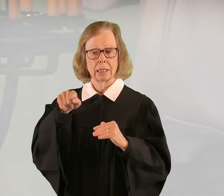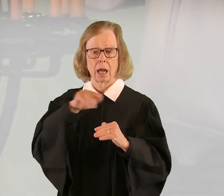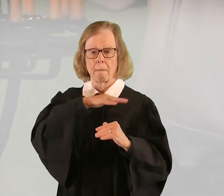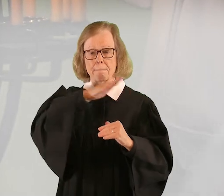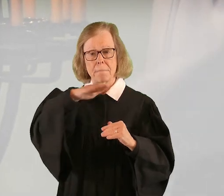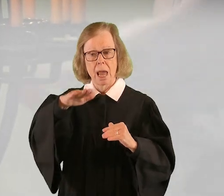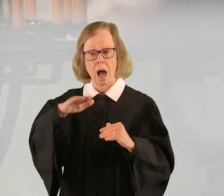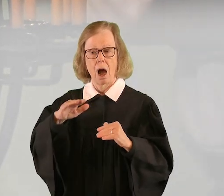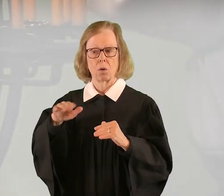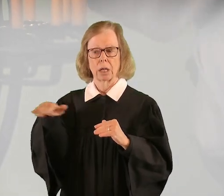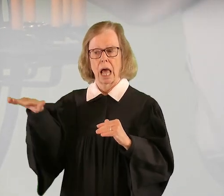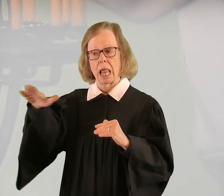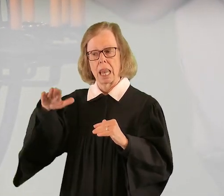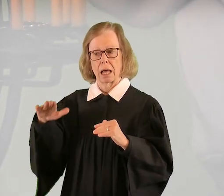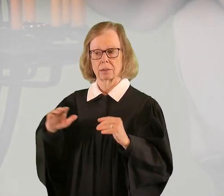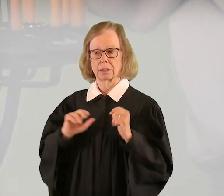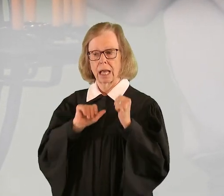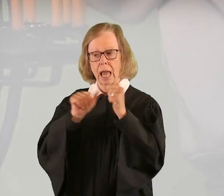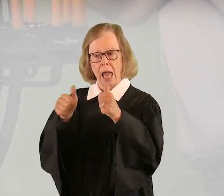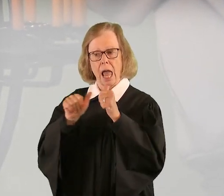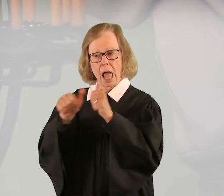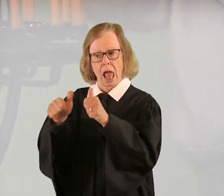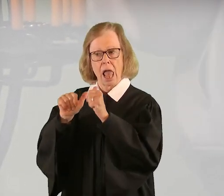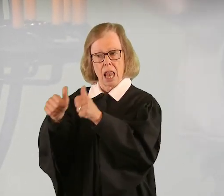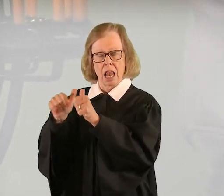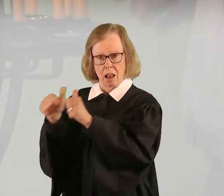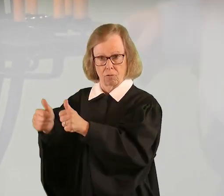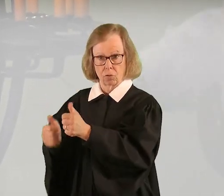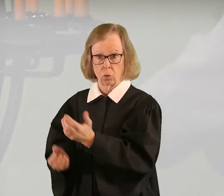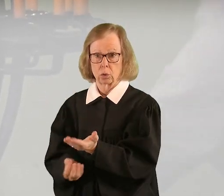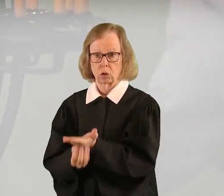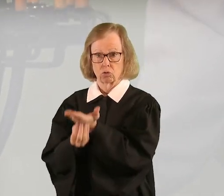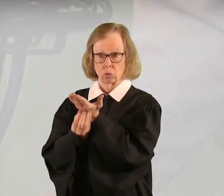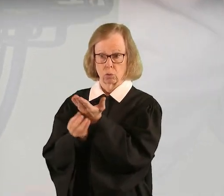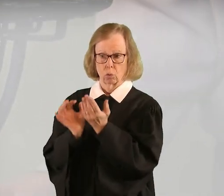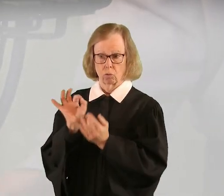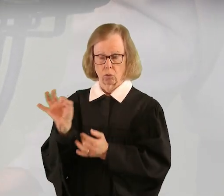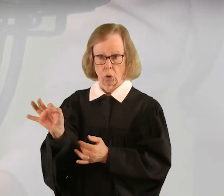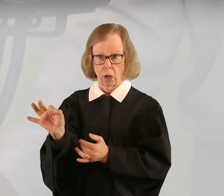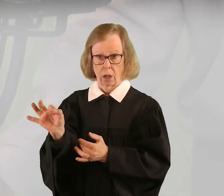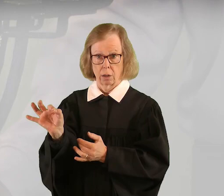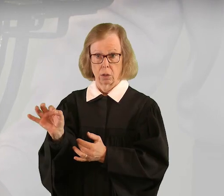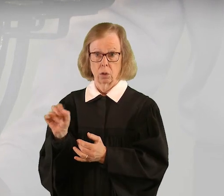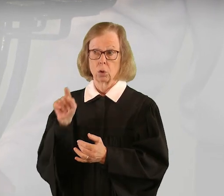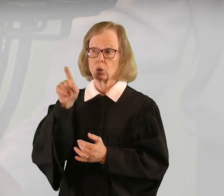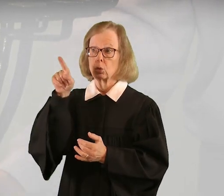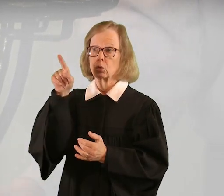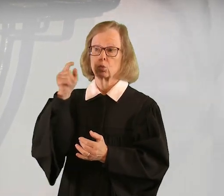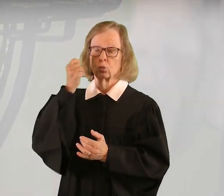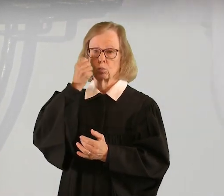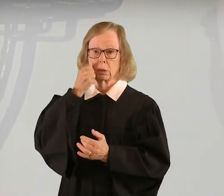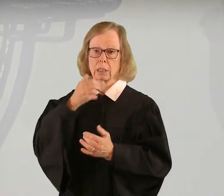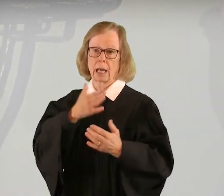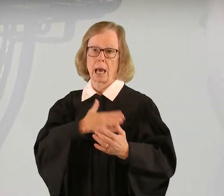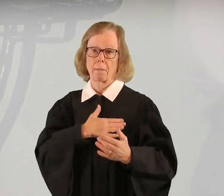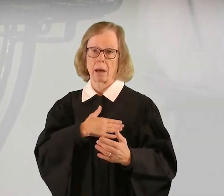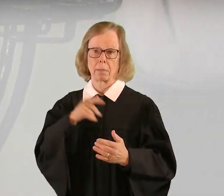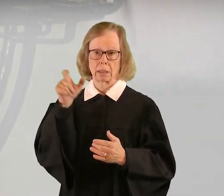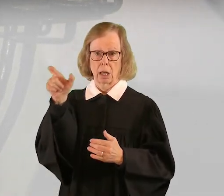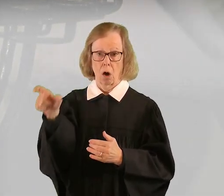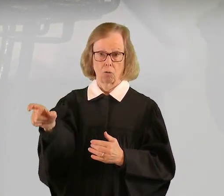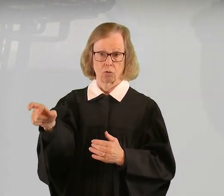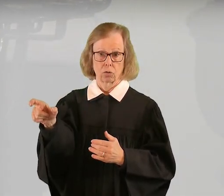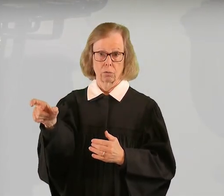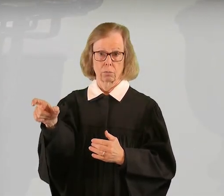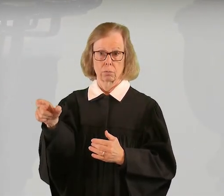Meer und auf dem Festland Hilfe und Unterstützung sind. Erbarme dich.